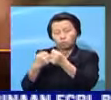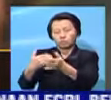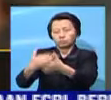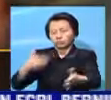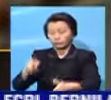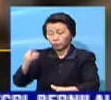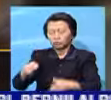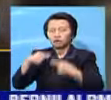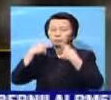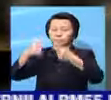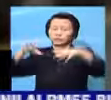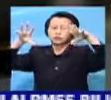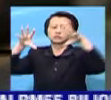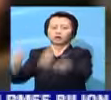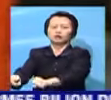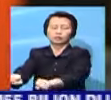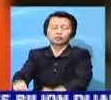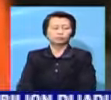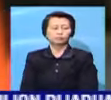suspek berjaya